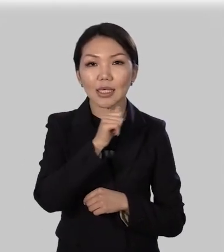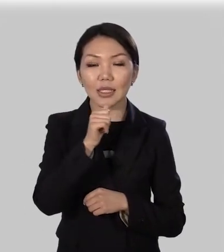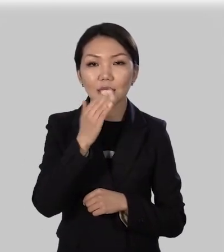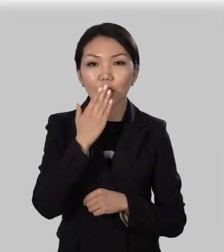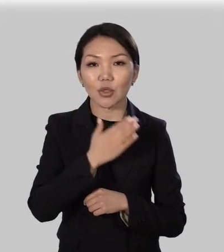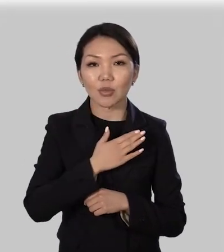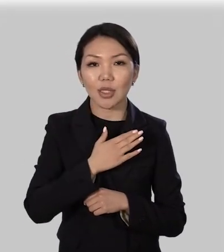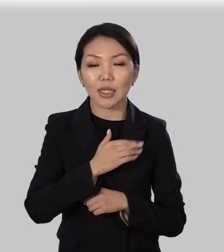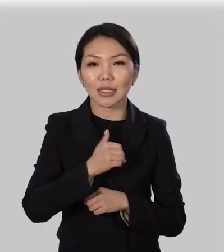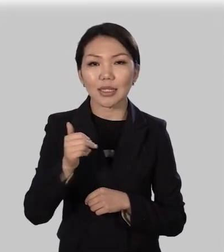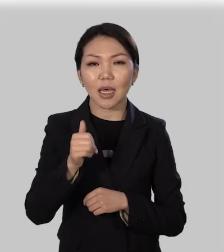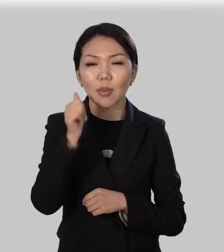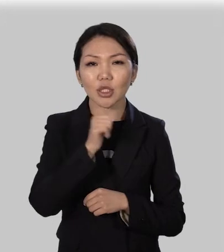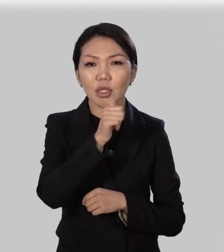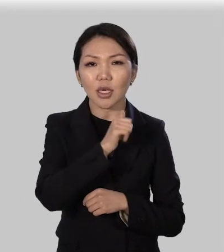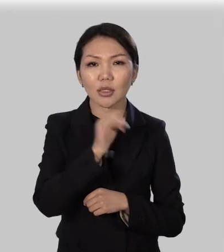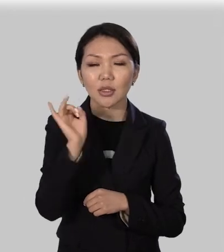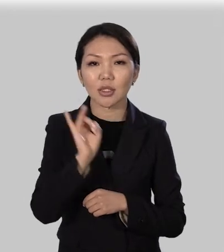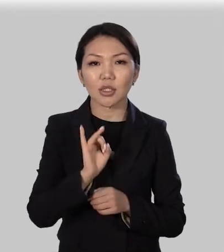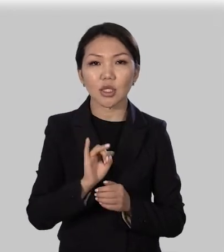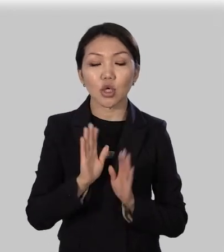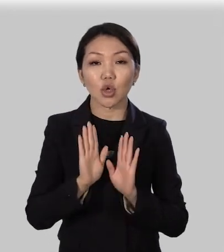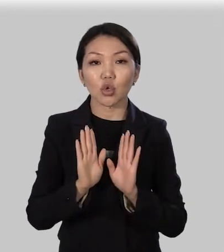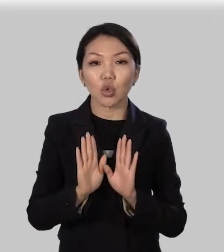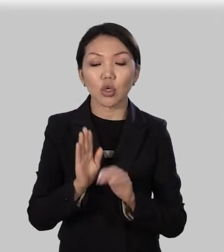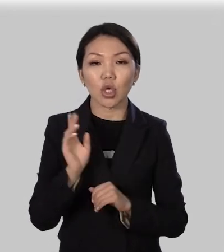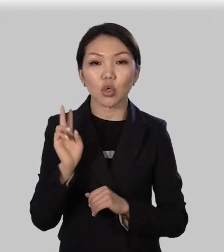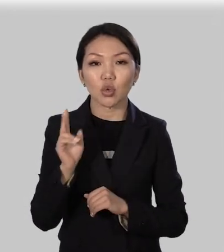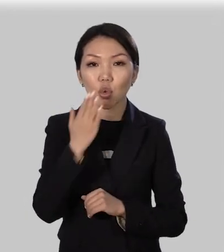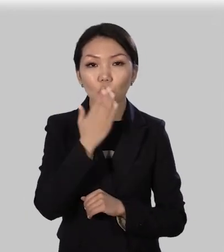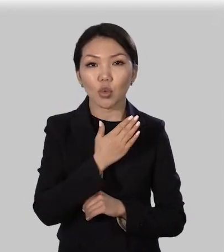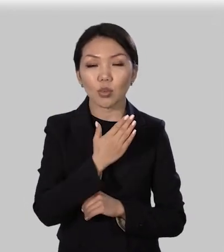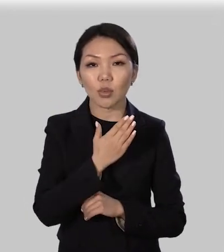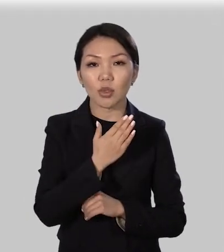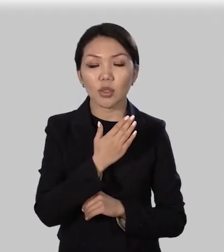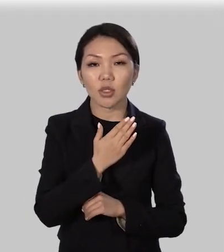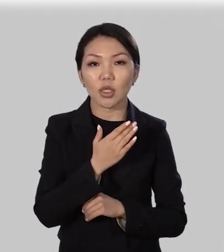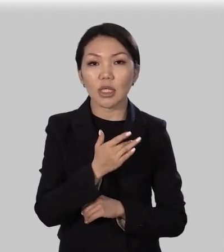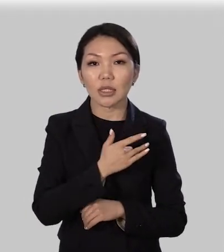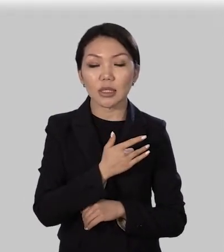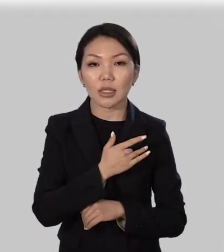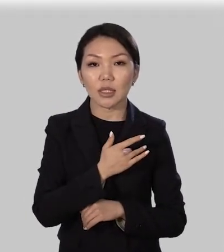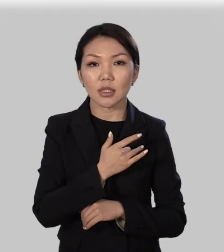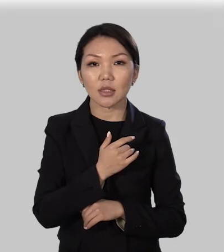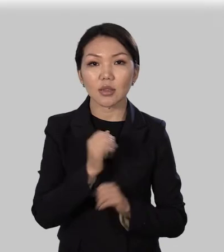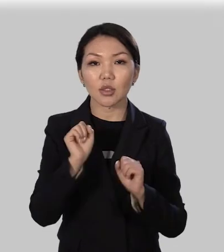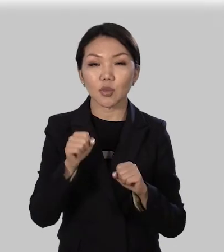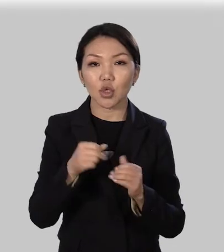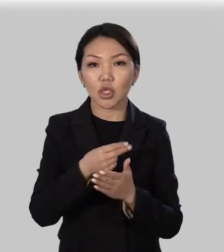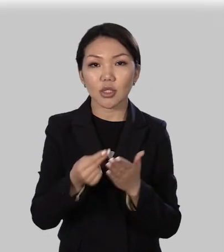самая загадочная и недоступная. Только тот, кто любит всем сердцем, может открыть ее», – задумчиво проговорил